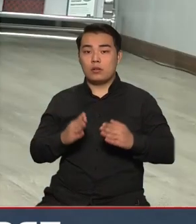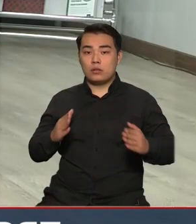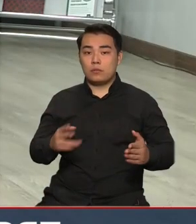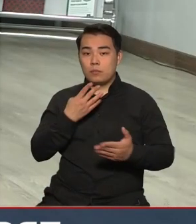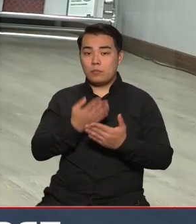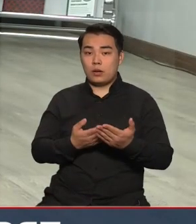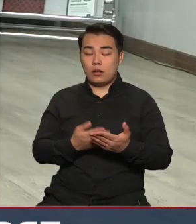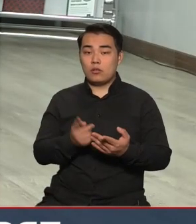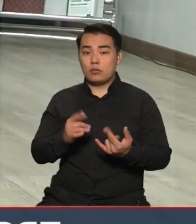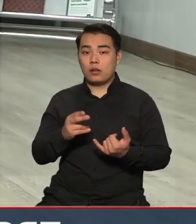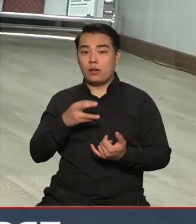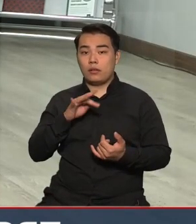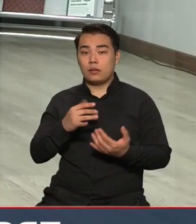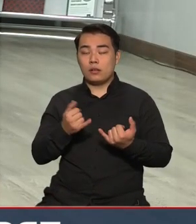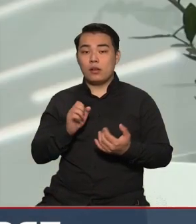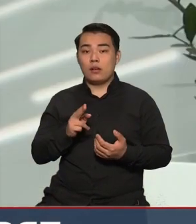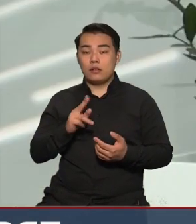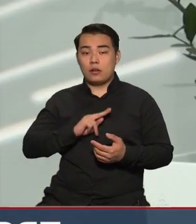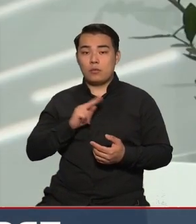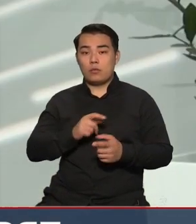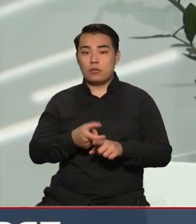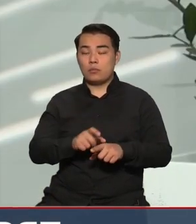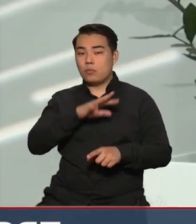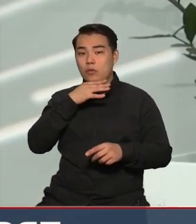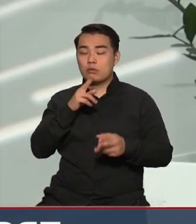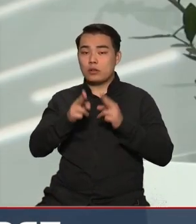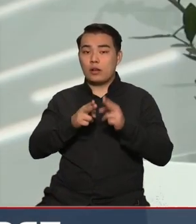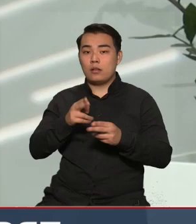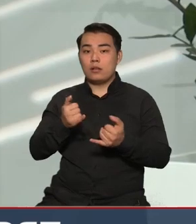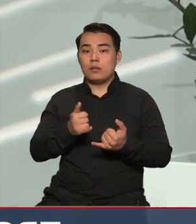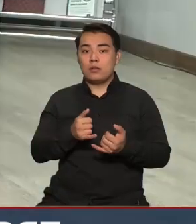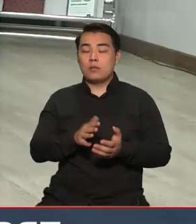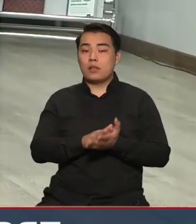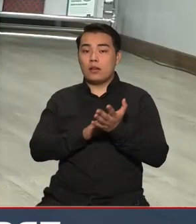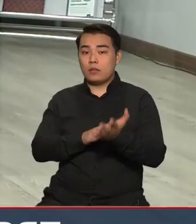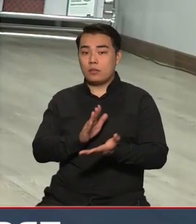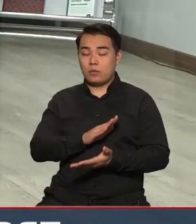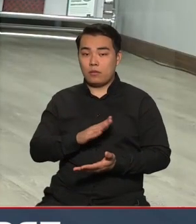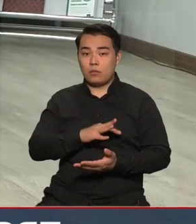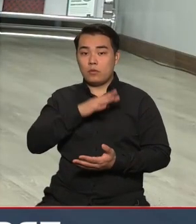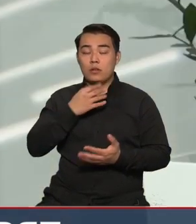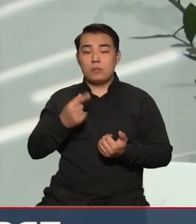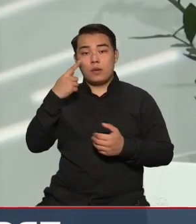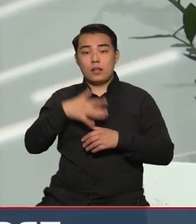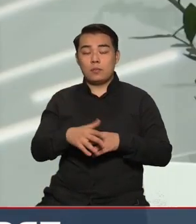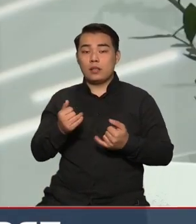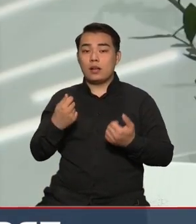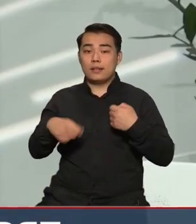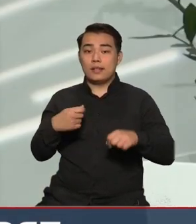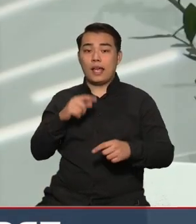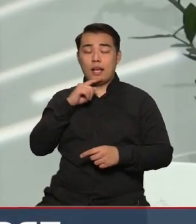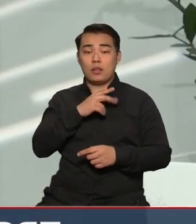объем. Понятно, там, как коллектора сегодня работают. Очень много жалоб, много писем к нам поступают. Ну, я понимаю, что у нас рыночная экономика, да,